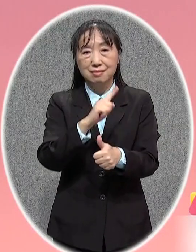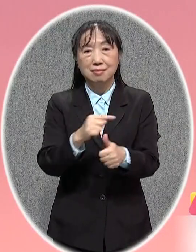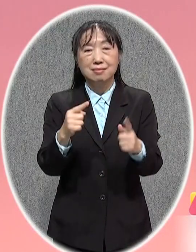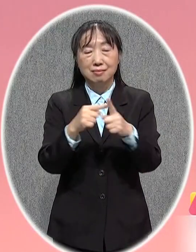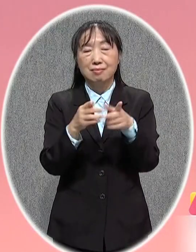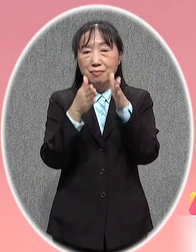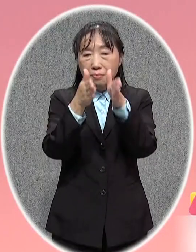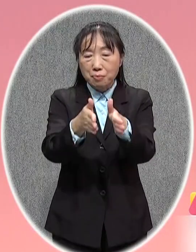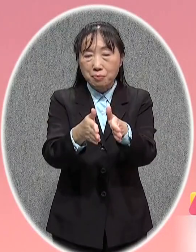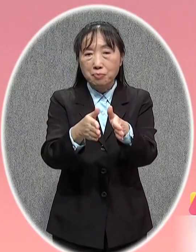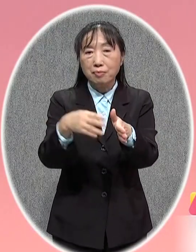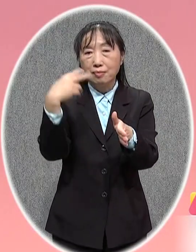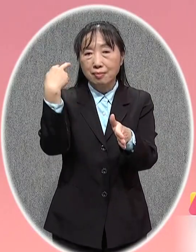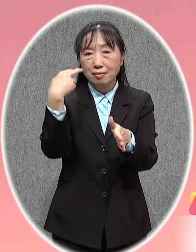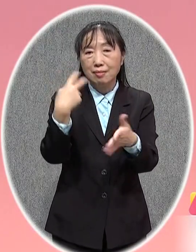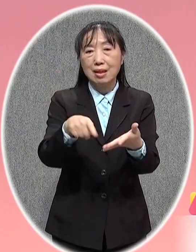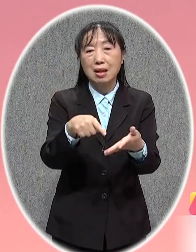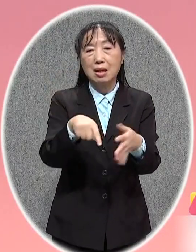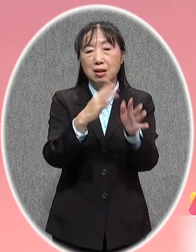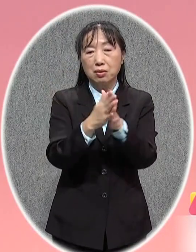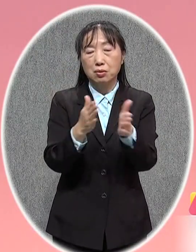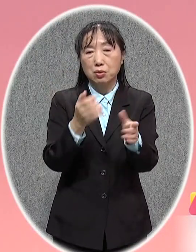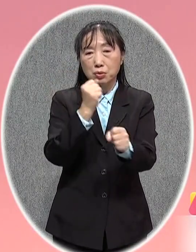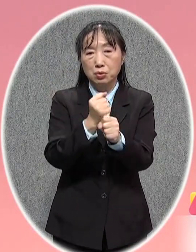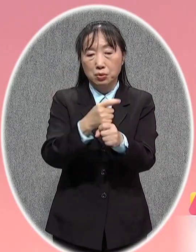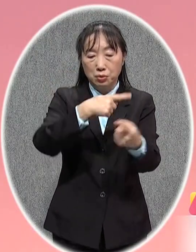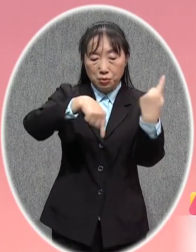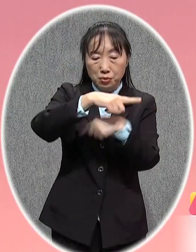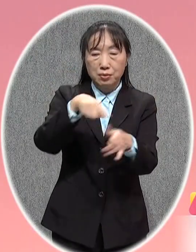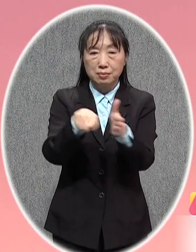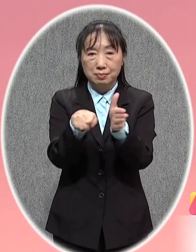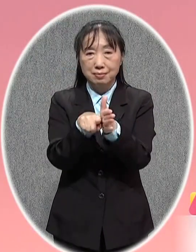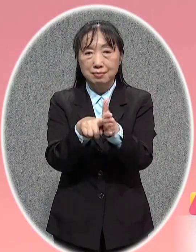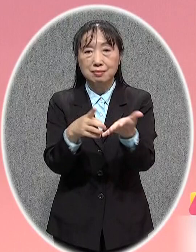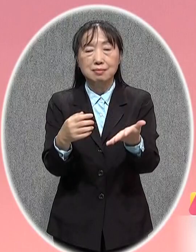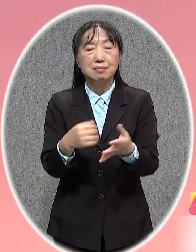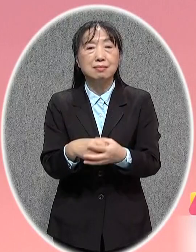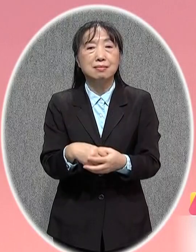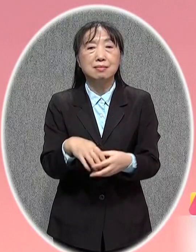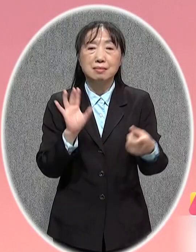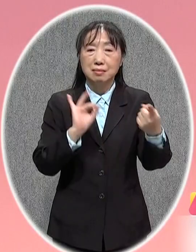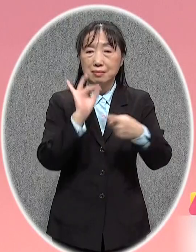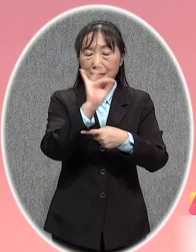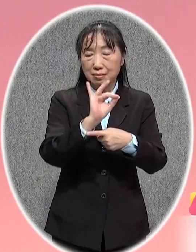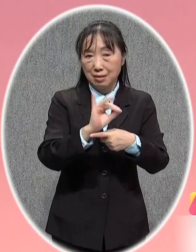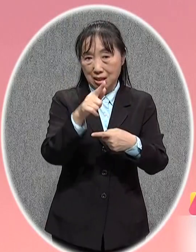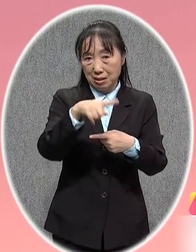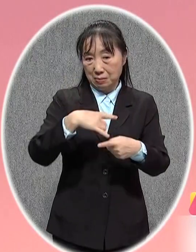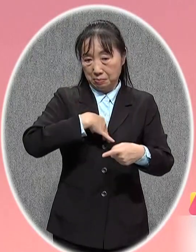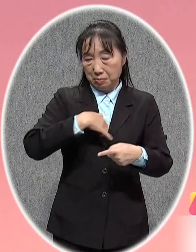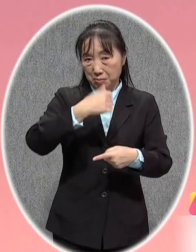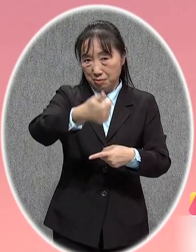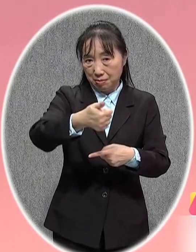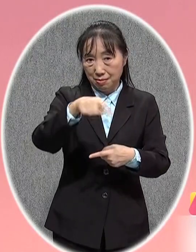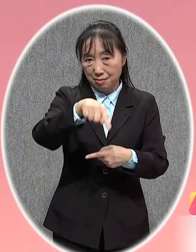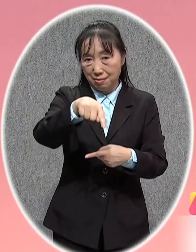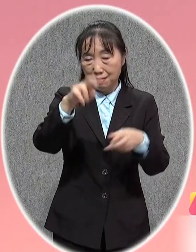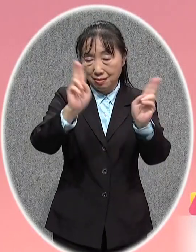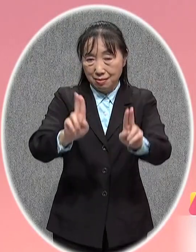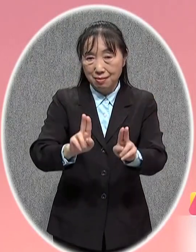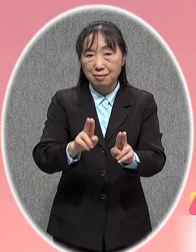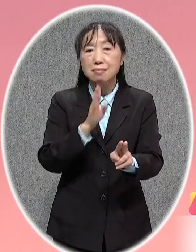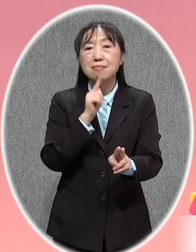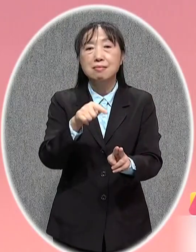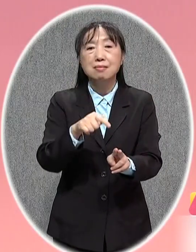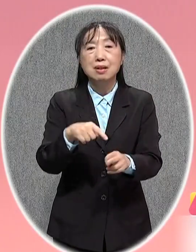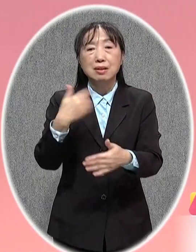能源发展的过程中，过度在过度时期，就100%再生能源或其他更好的那个净